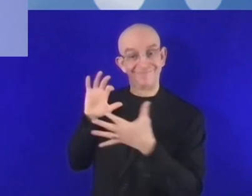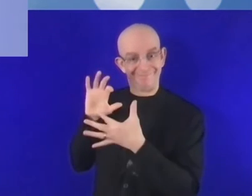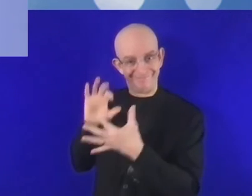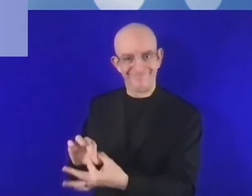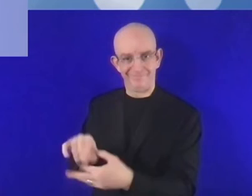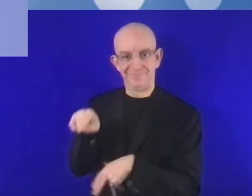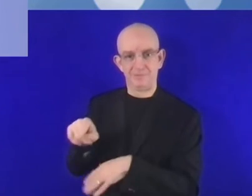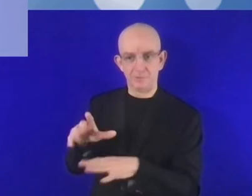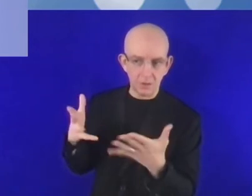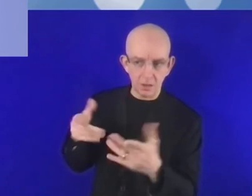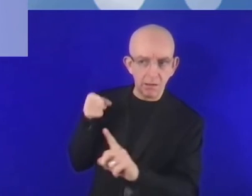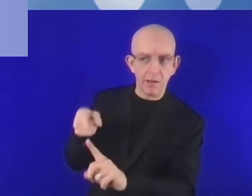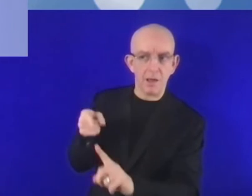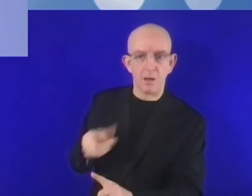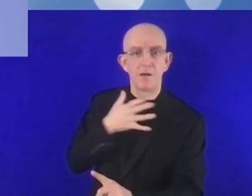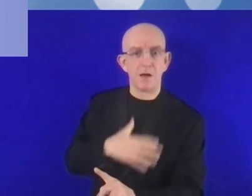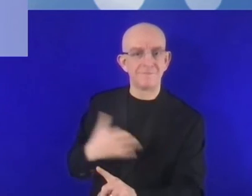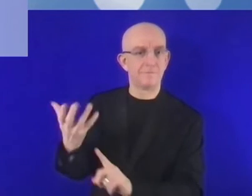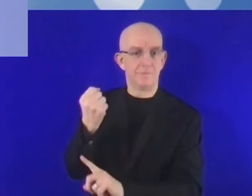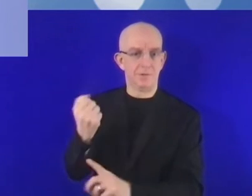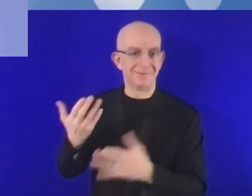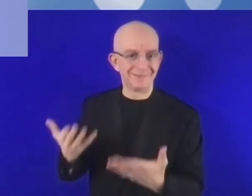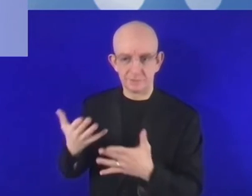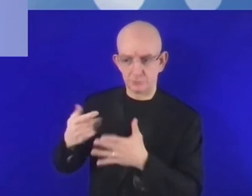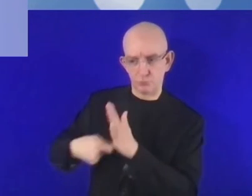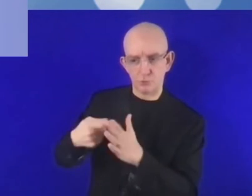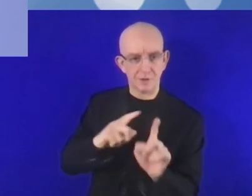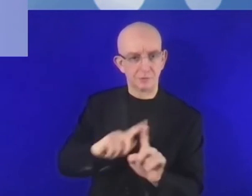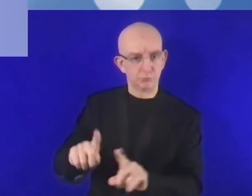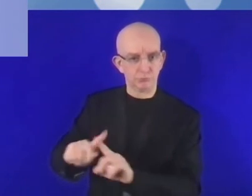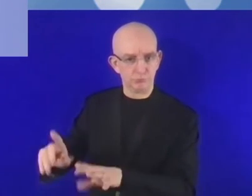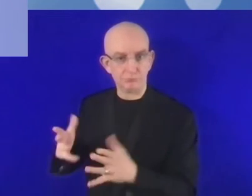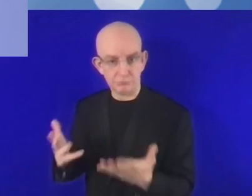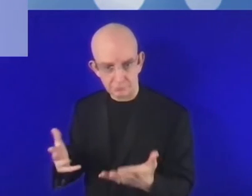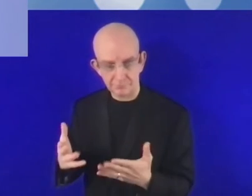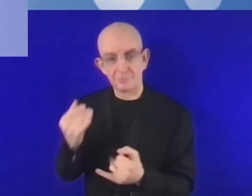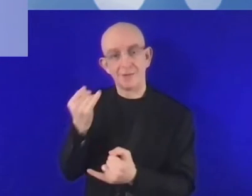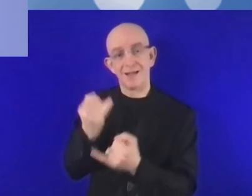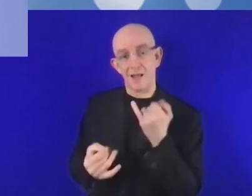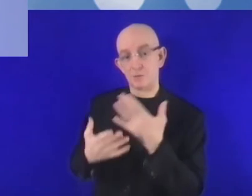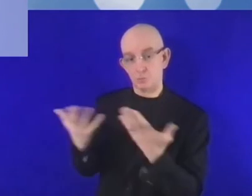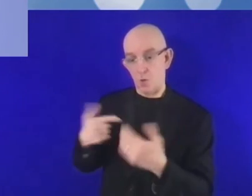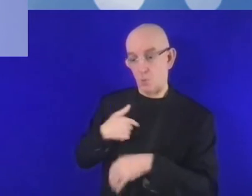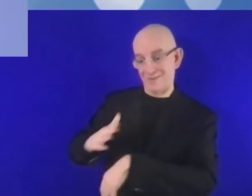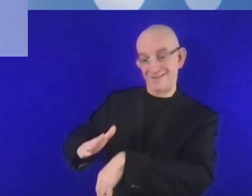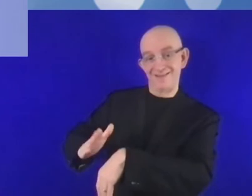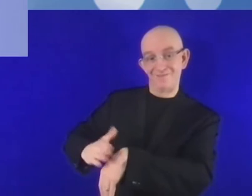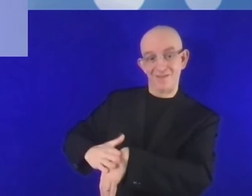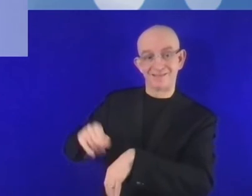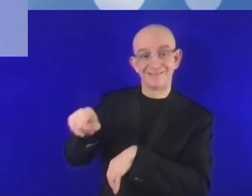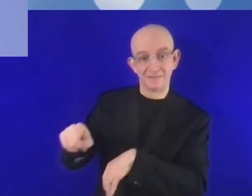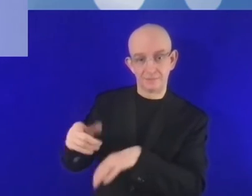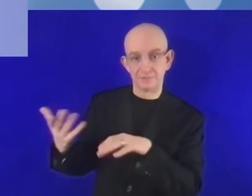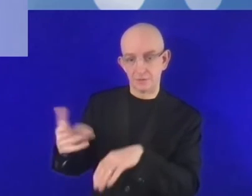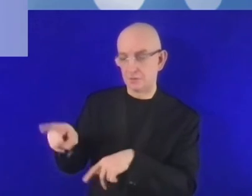проекту. И в конечном итоге хочу сказать, что мы также предлагаем техническую поддержку для того,